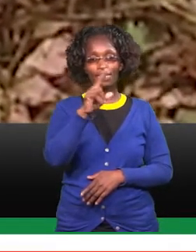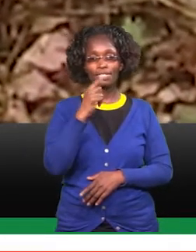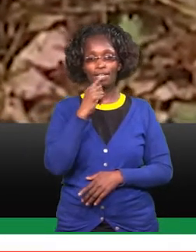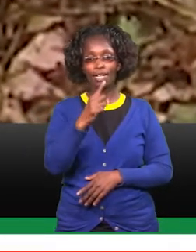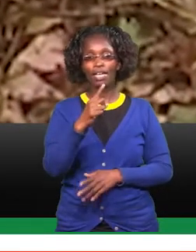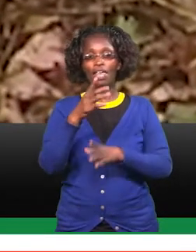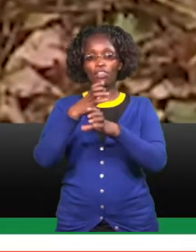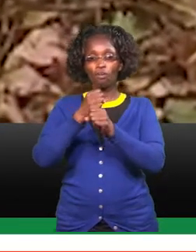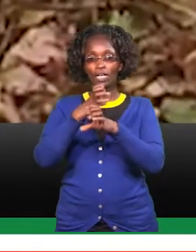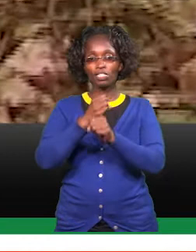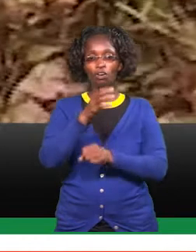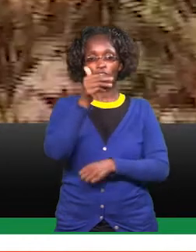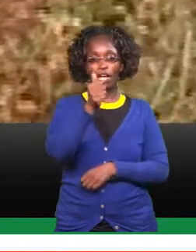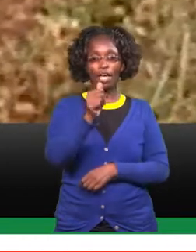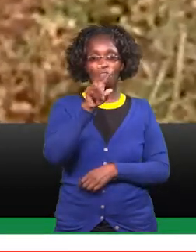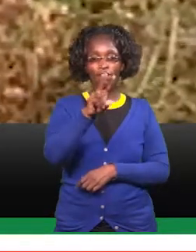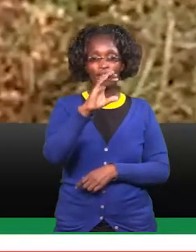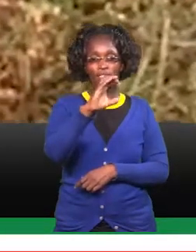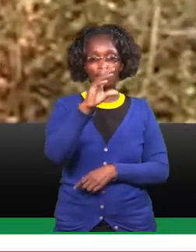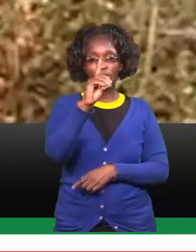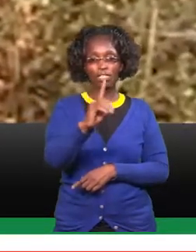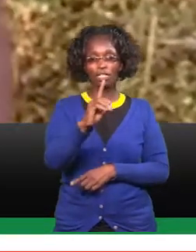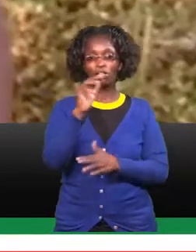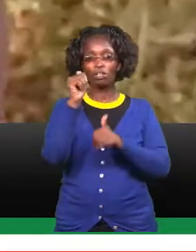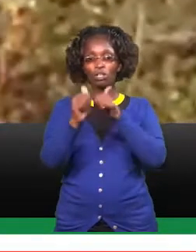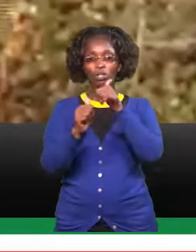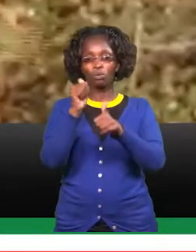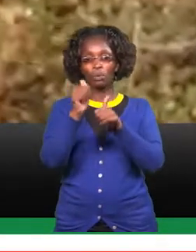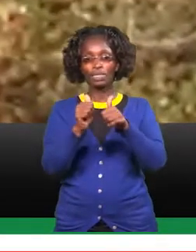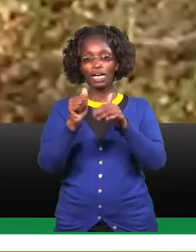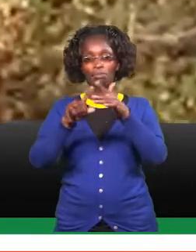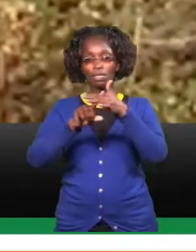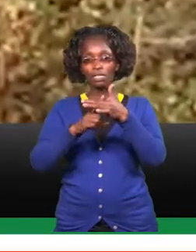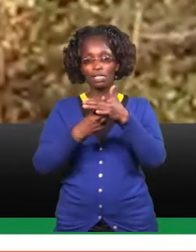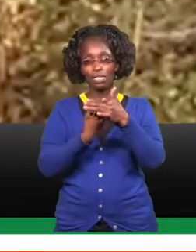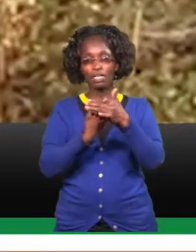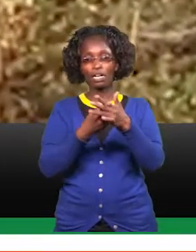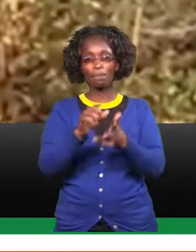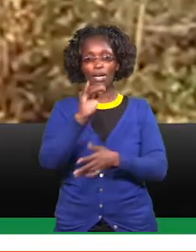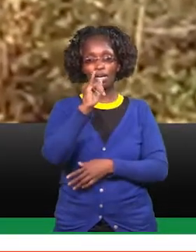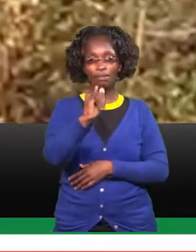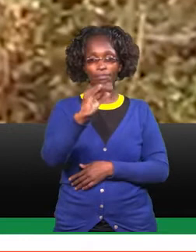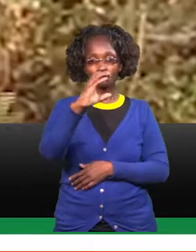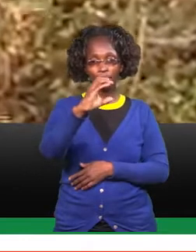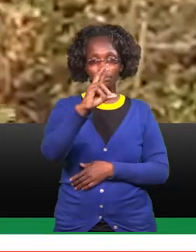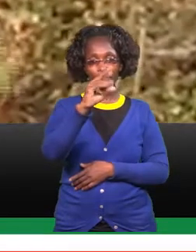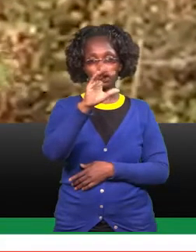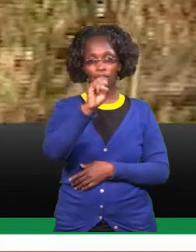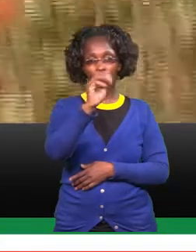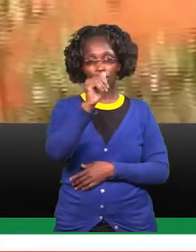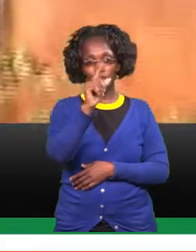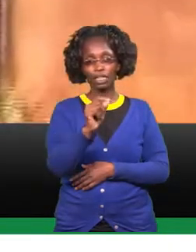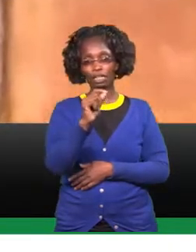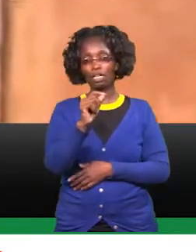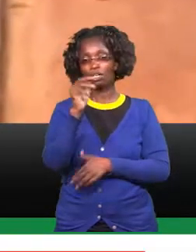wa AVCD unaofadhiliwa na shirika la Ikrisat, wakulima zaidi ya 1,000 walipewa mafunzo na wamekuwa kizalisha